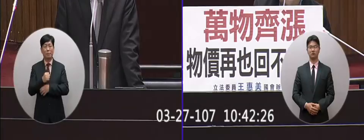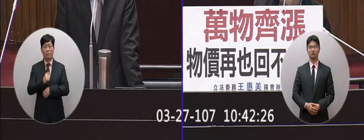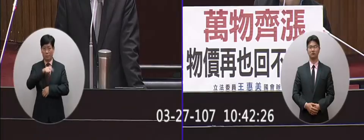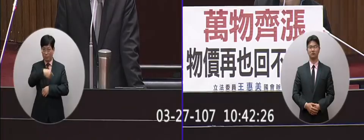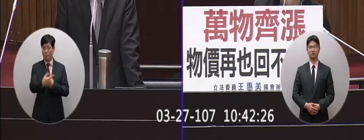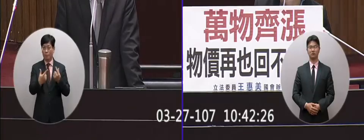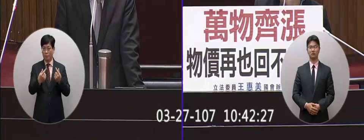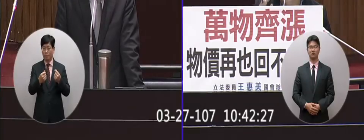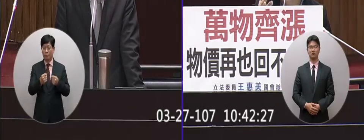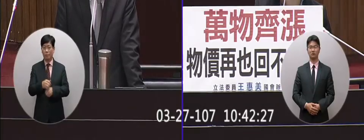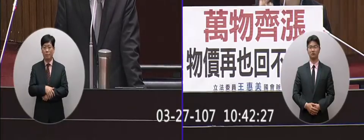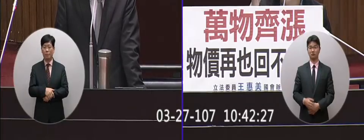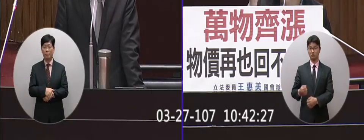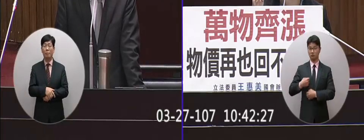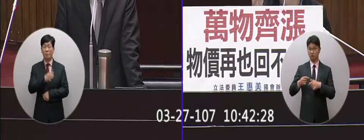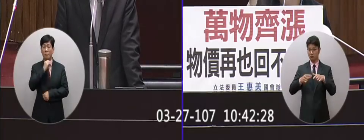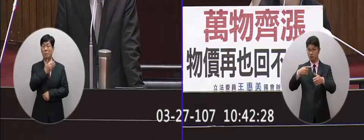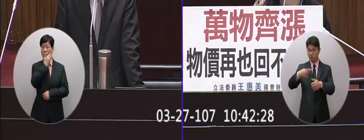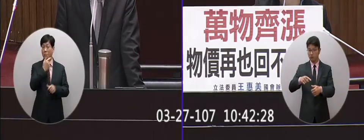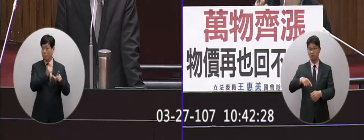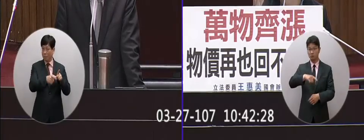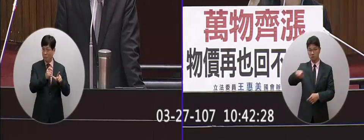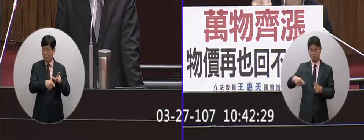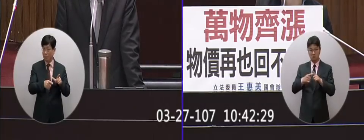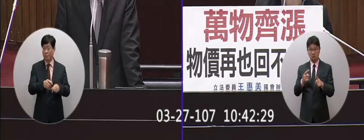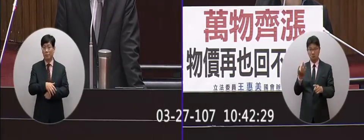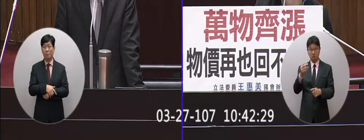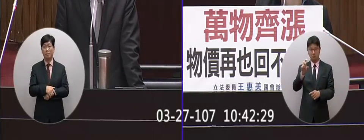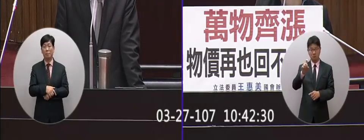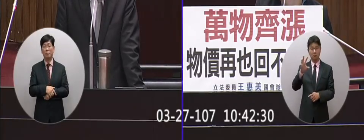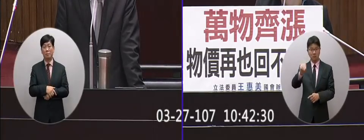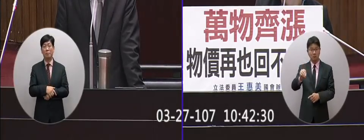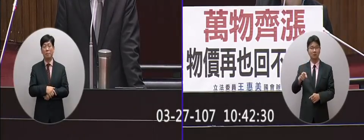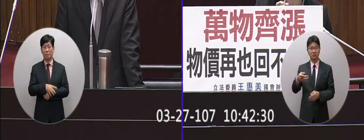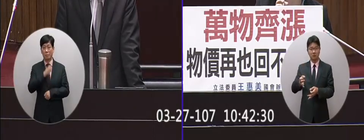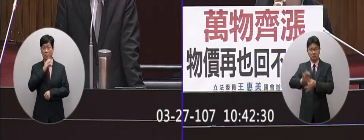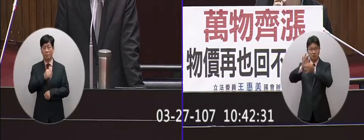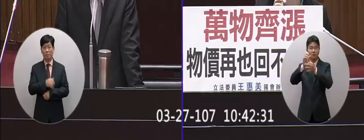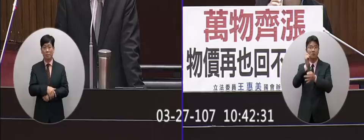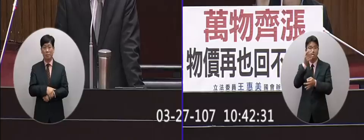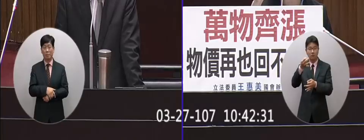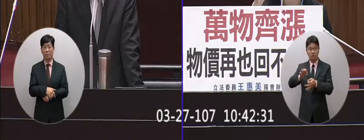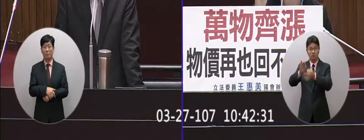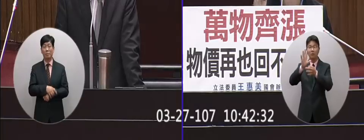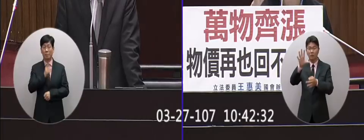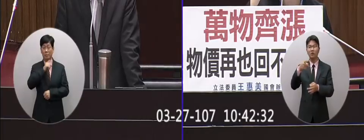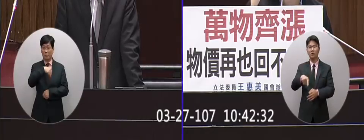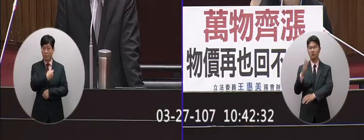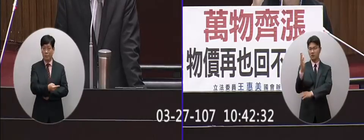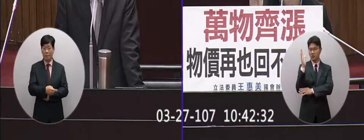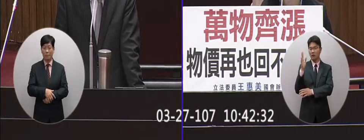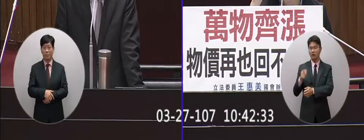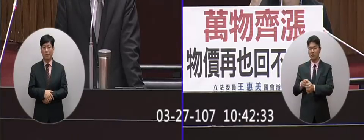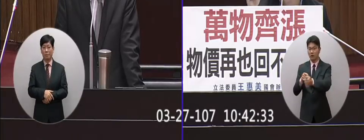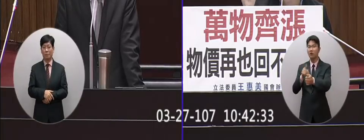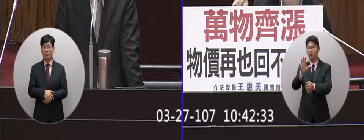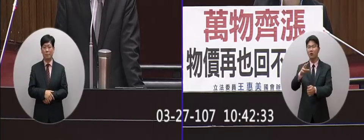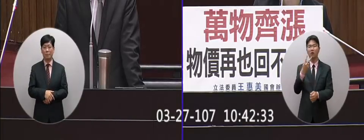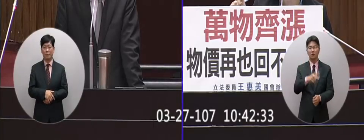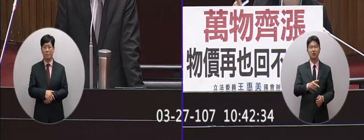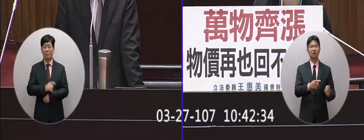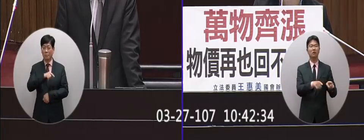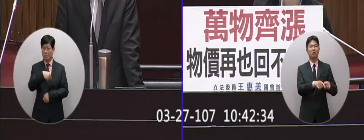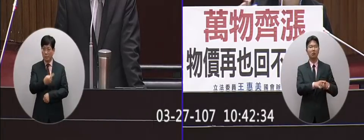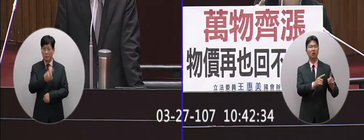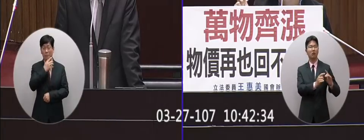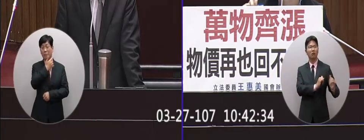后续也带动了。 对啊，因为军工教就有几十万的人口就已经加薪了嘛。 对，也有 那是政府带动，可是问题是落在我